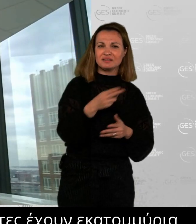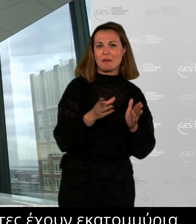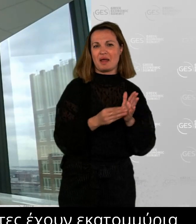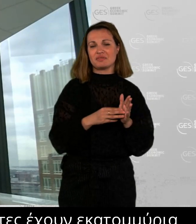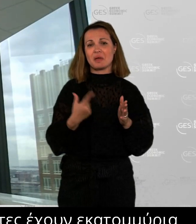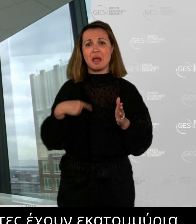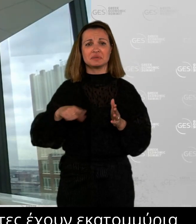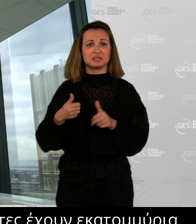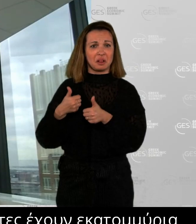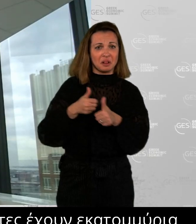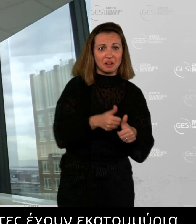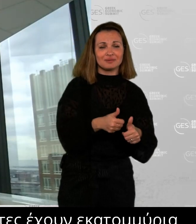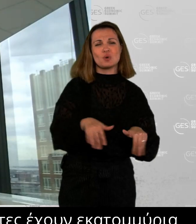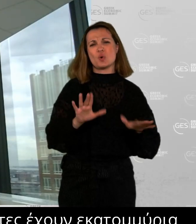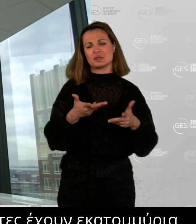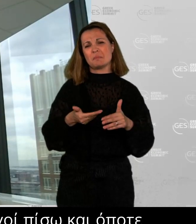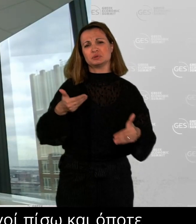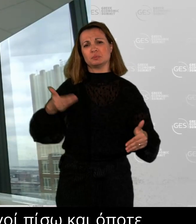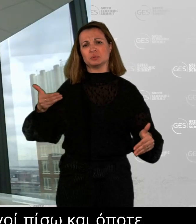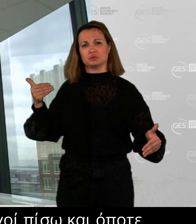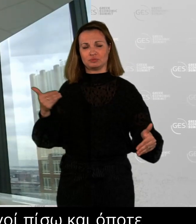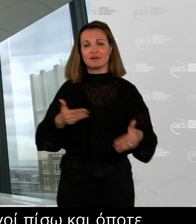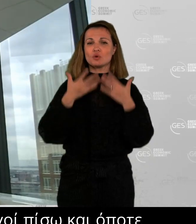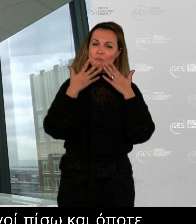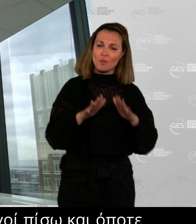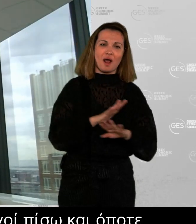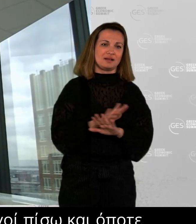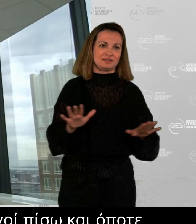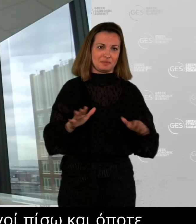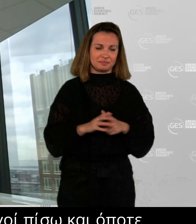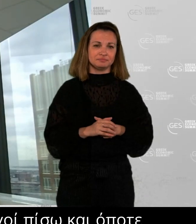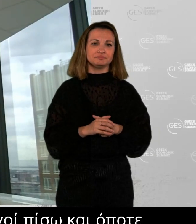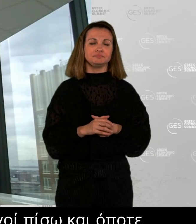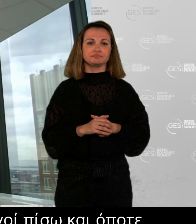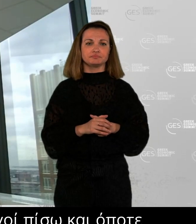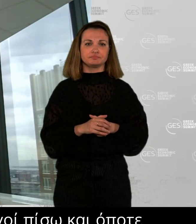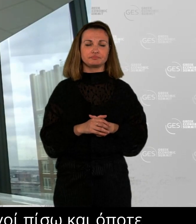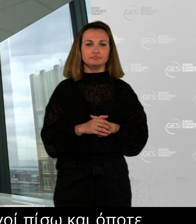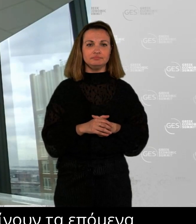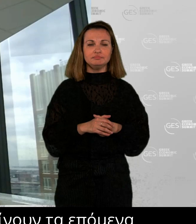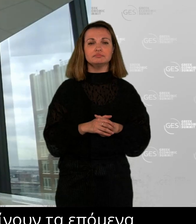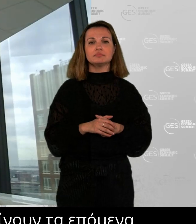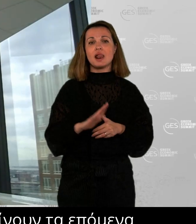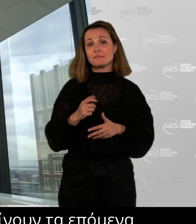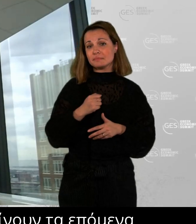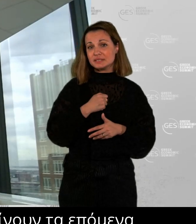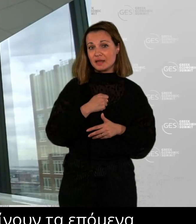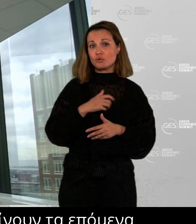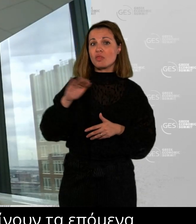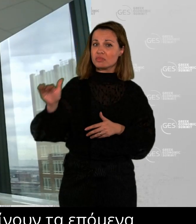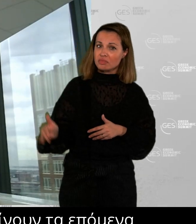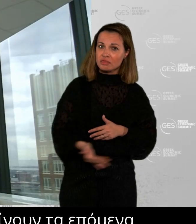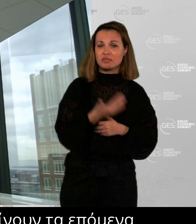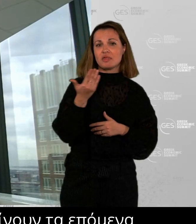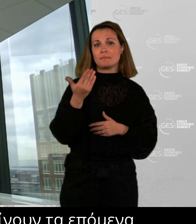επειδή είμαστε τόσο άσχημα, πιστεύω πολλά θα γίνουν τα επόμενα χρόνια. Γιατί σιγά σιγά περνάει αυτή η κουλτούρα ότι και η πατέντα έχει